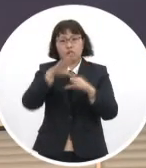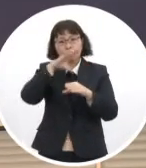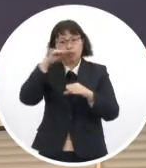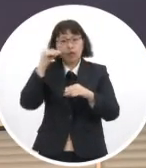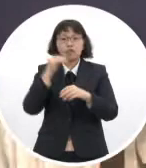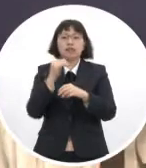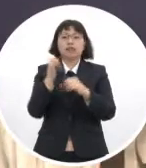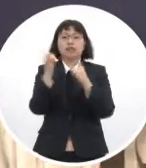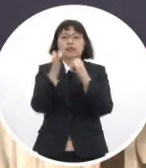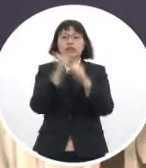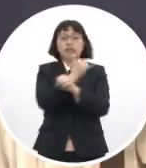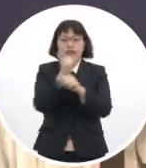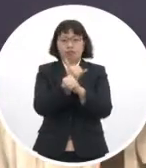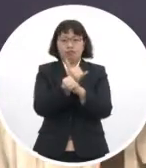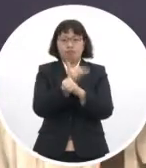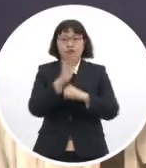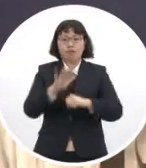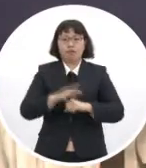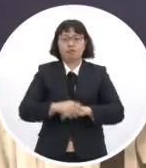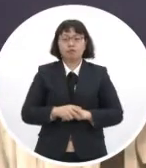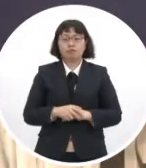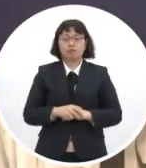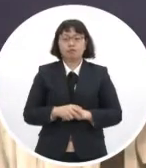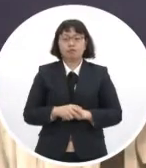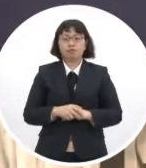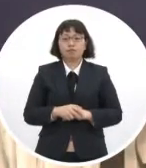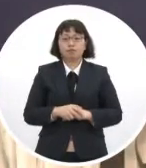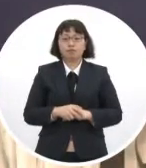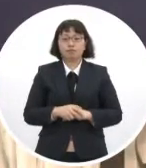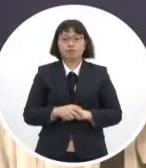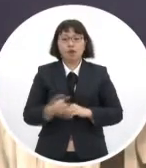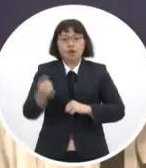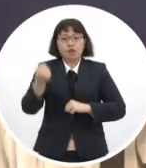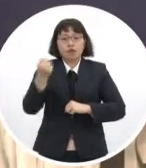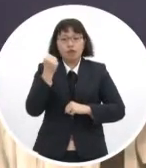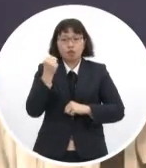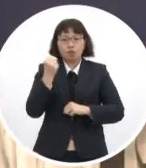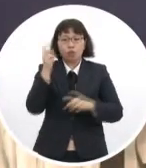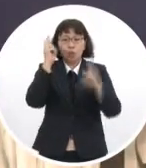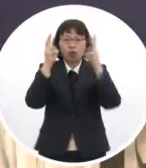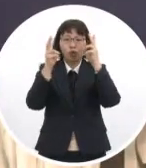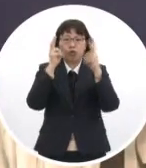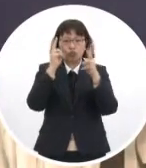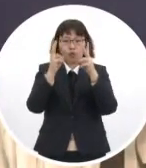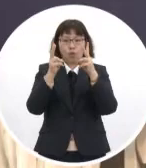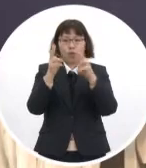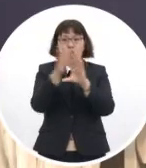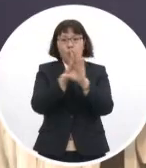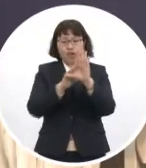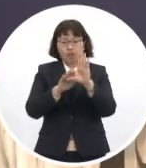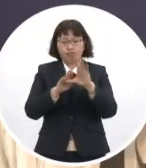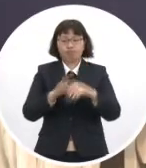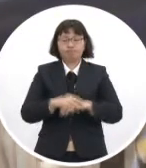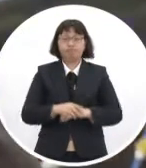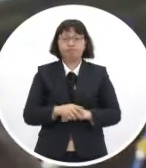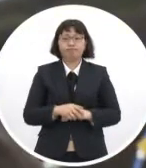ています。次にご紹介するのは最強の産業圏となるための取り組みです。